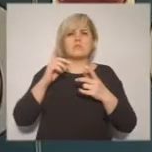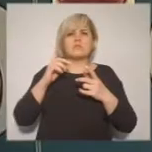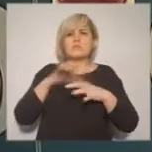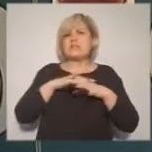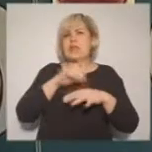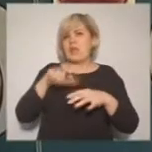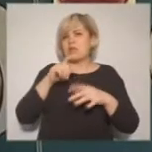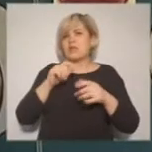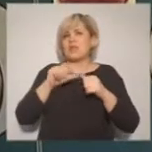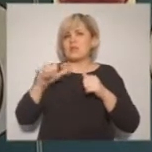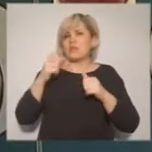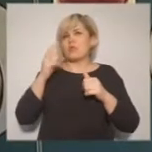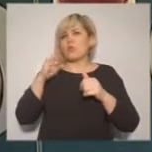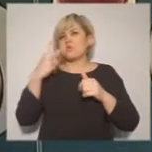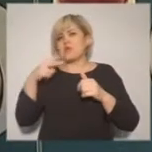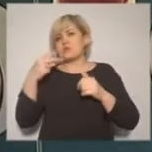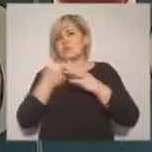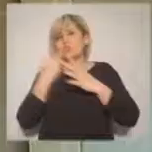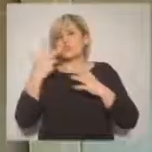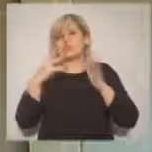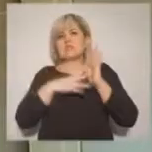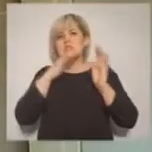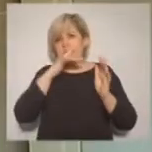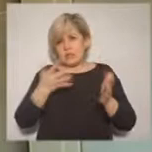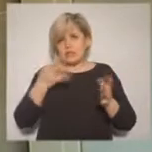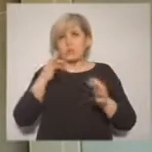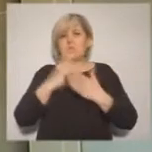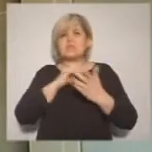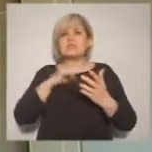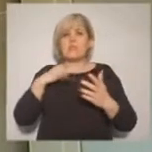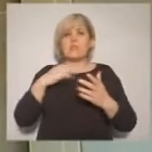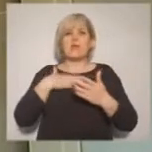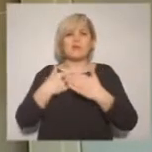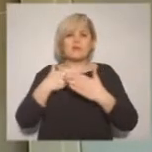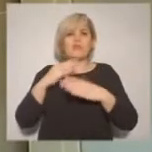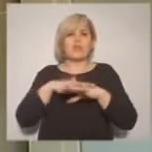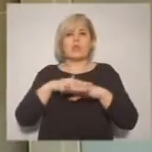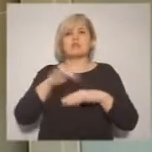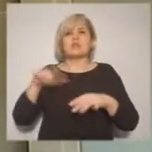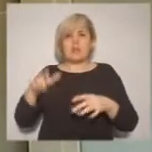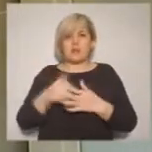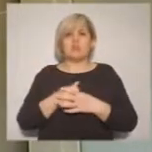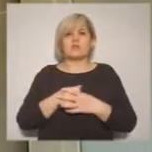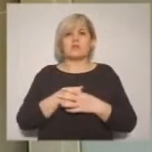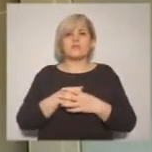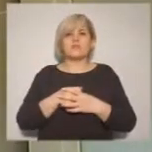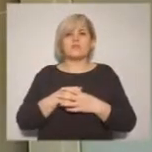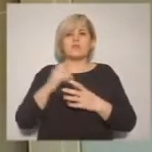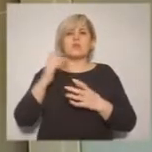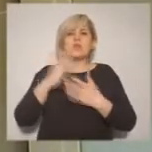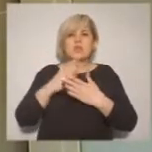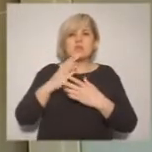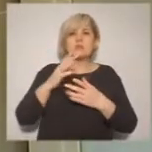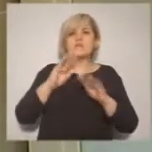население. Регистрируется у нас заболеваемость даже среди детей до 2 лет. Их немного, этих случаев, но они есть, тем не менее.